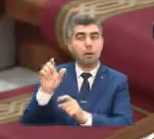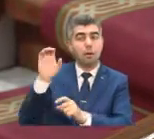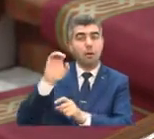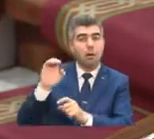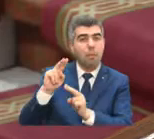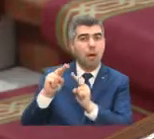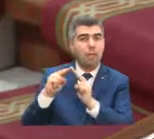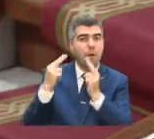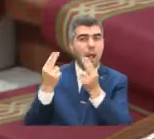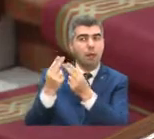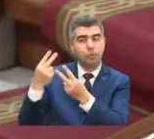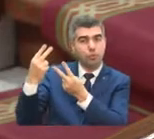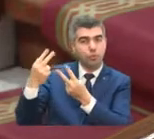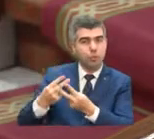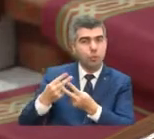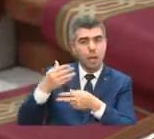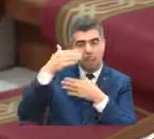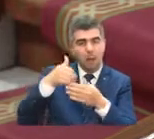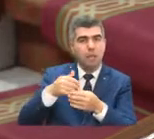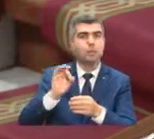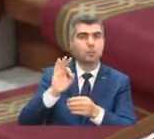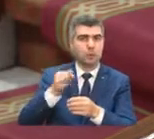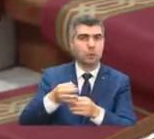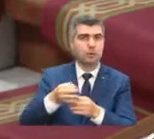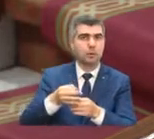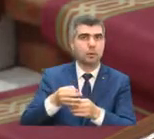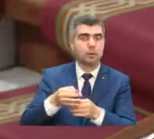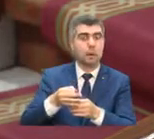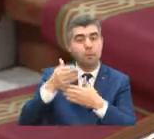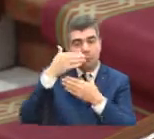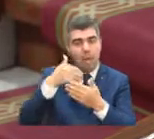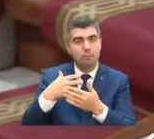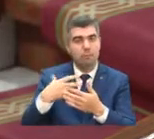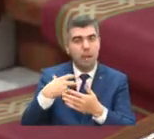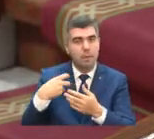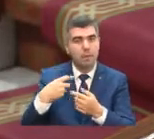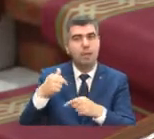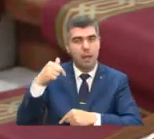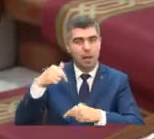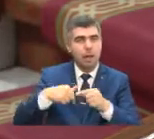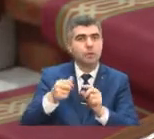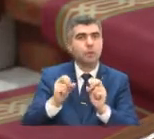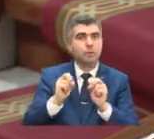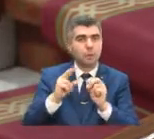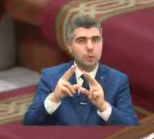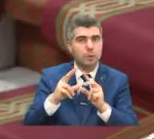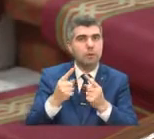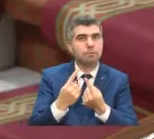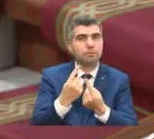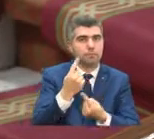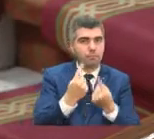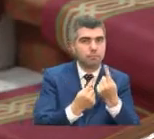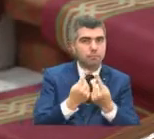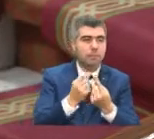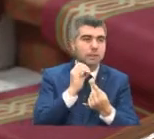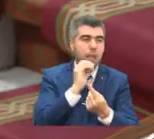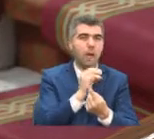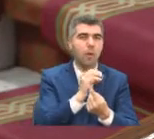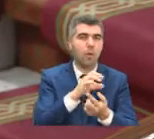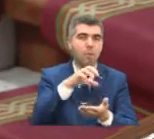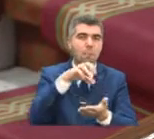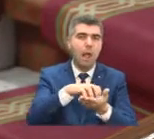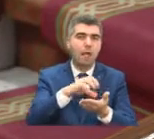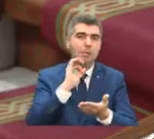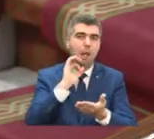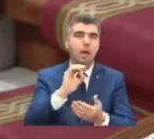ثقة في بلادنا. طبعا المستثمرين المغاربة هذا ما يعني عندهم ثقة في المغرب في بلادهم. المهم